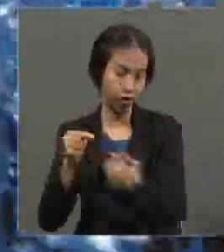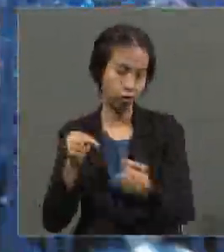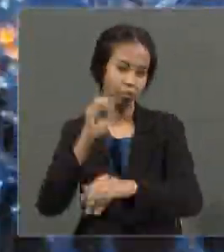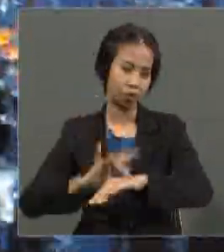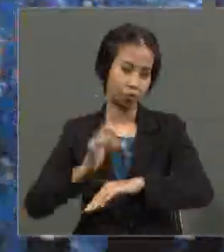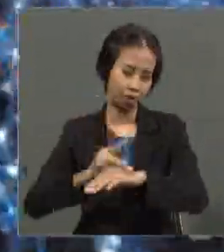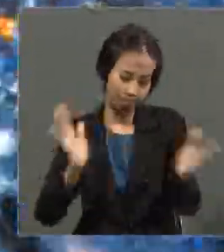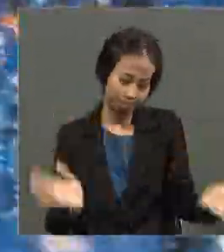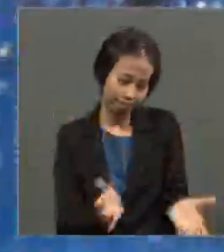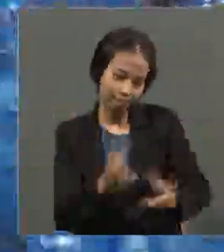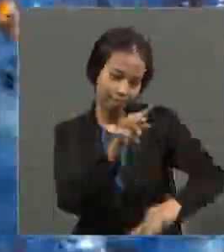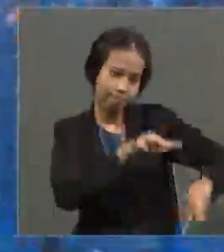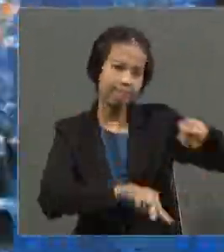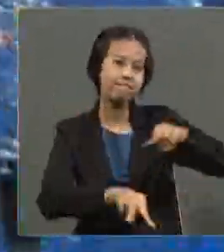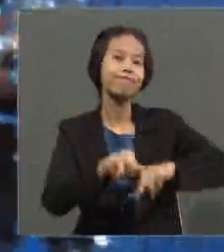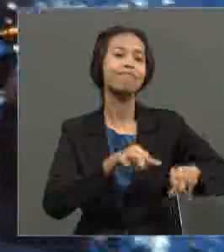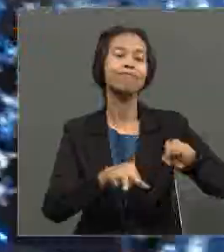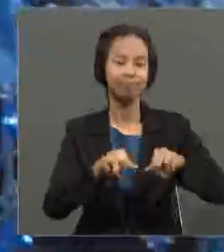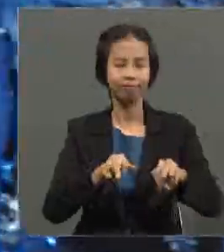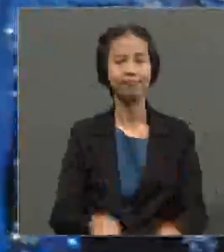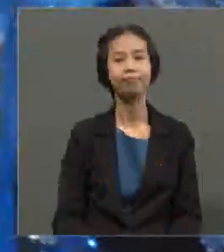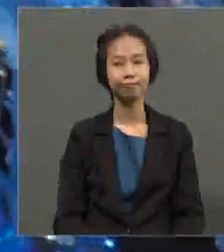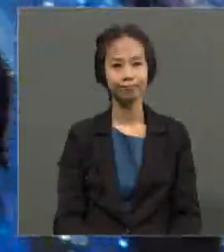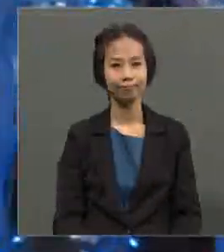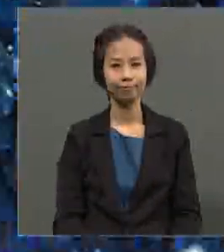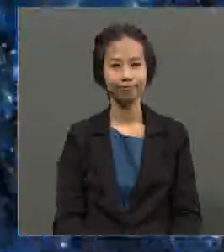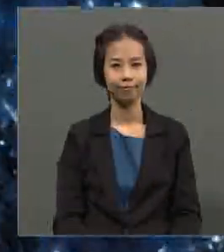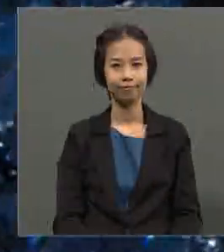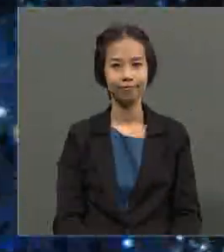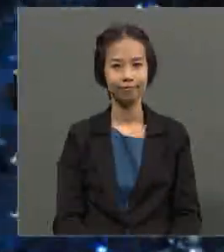ธรรมชาติและอนุรักษ์สิ่งแวดล้อมในชุมชนไปด้วยครับ